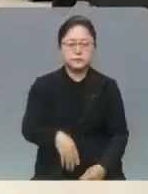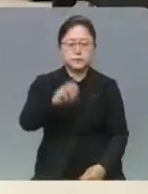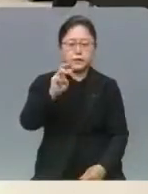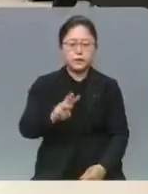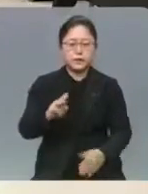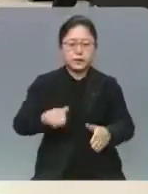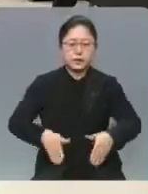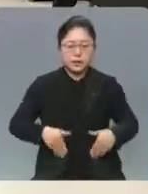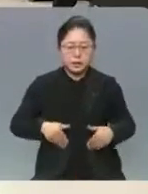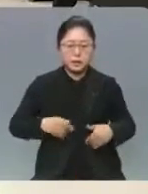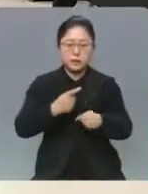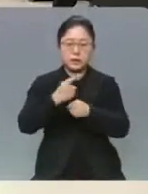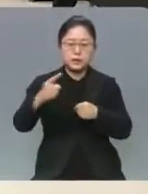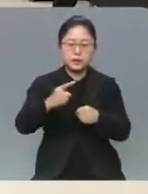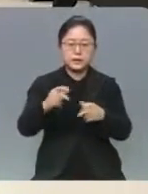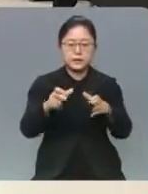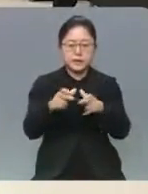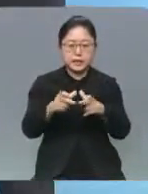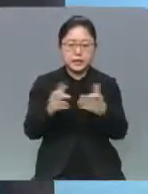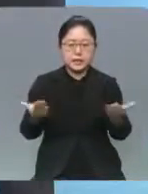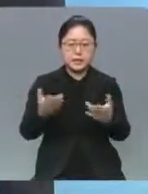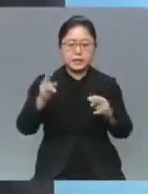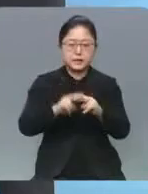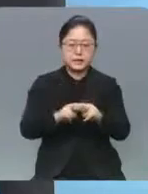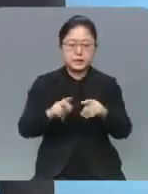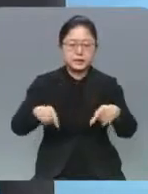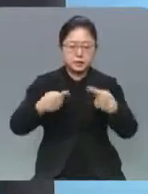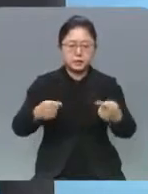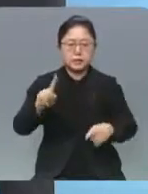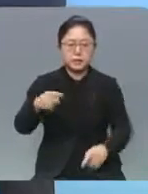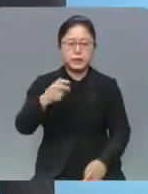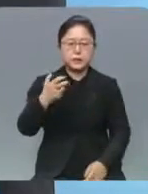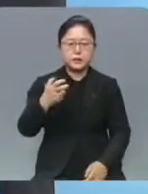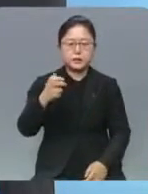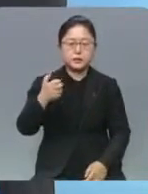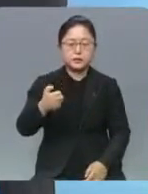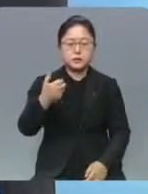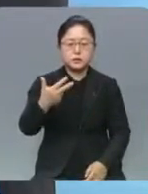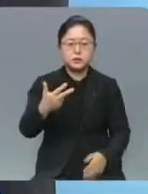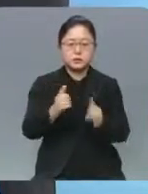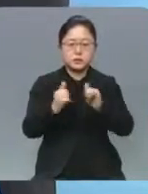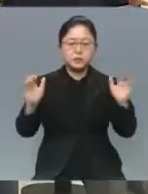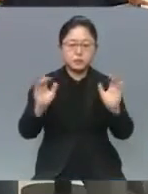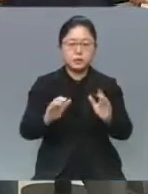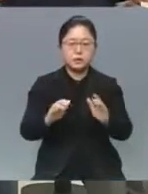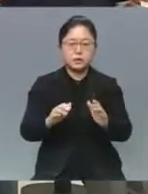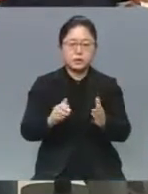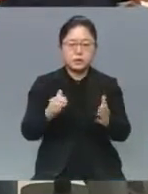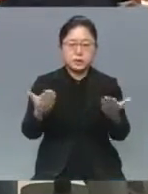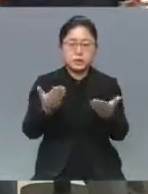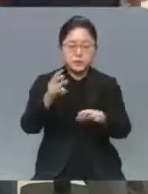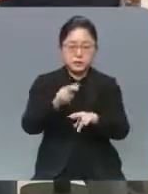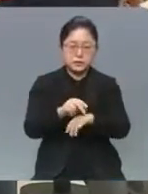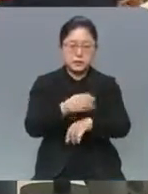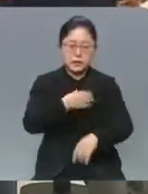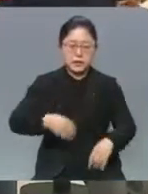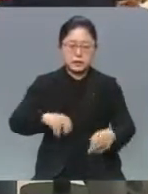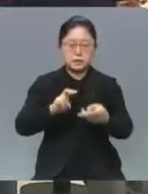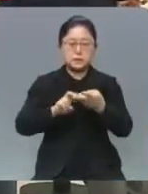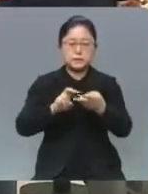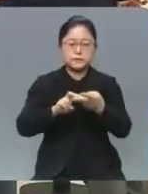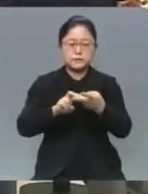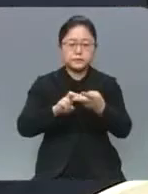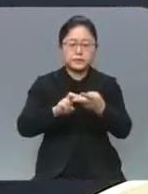광주시 남구가 내년도 장애인 일자리 사업에 참여할 157명을 모집합니다. 주요 일자리는 주로